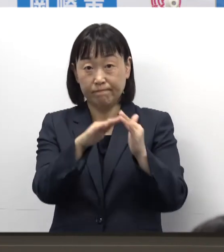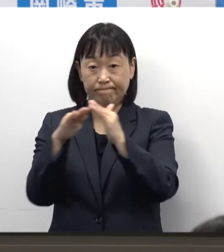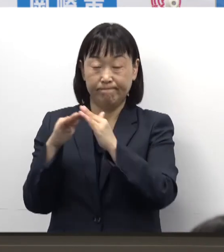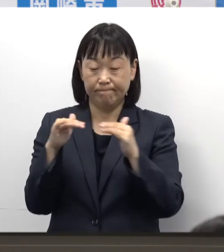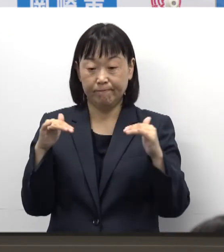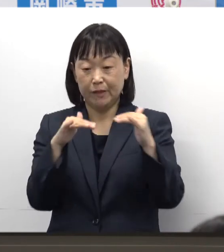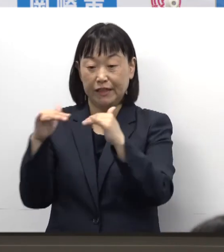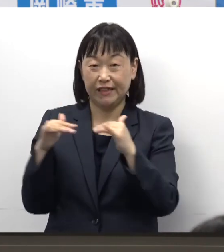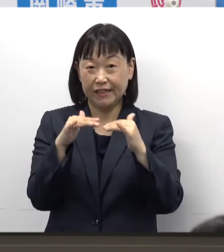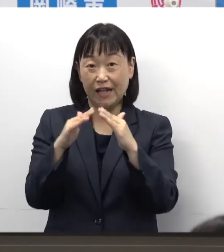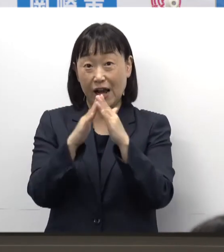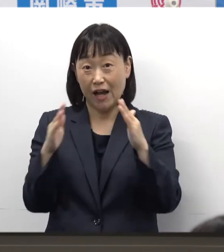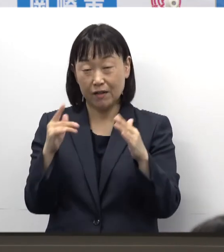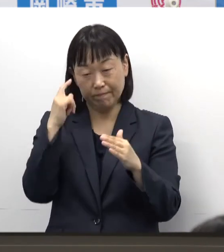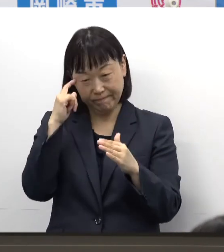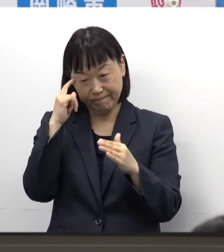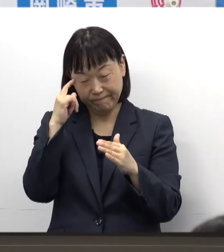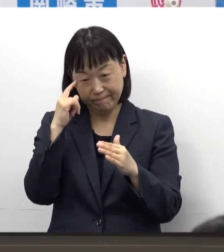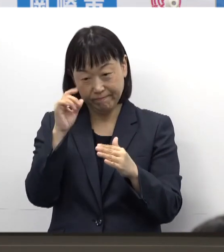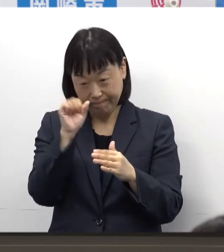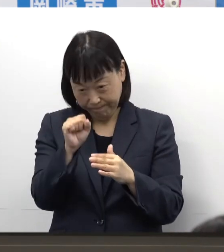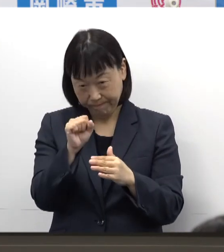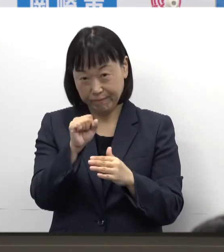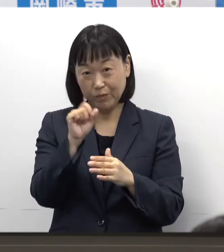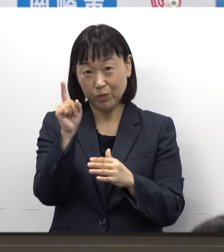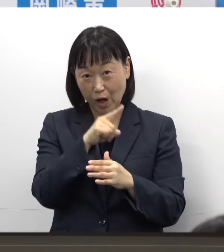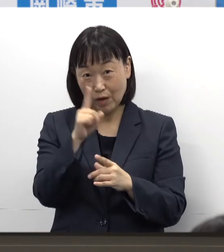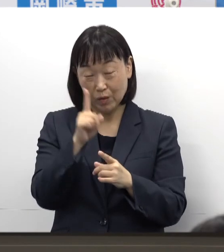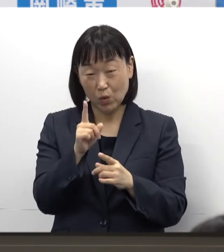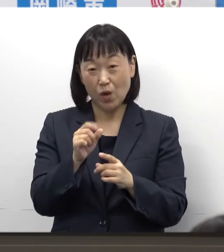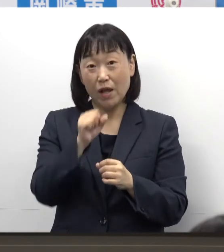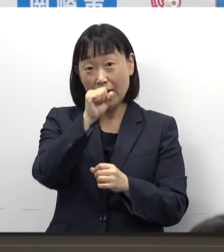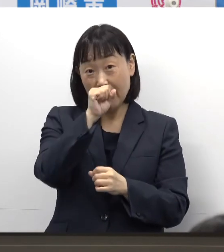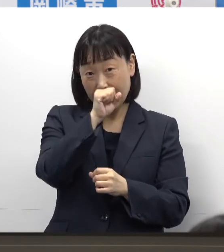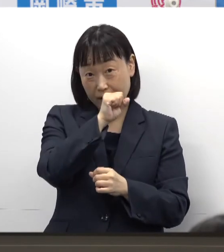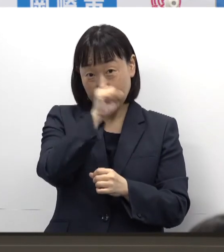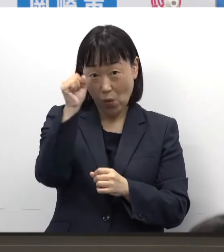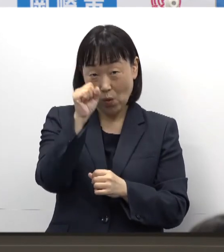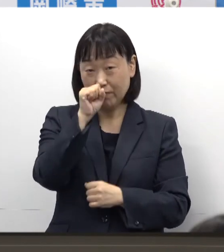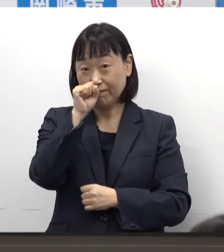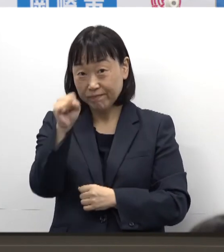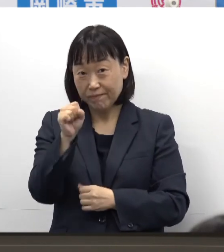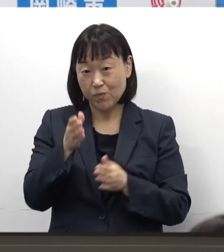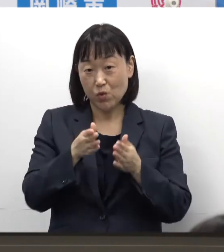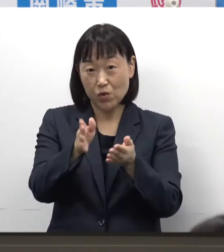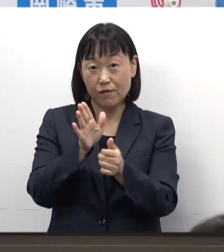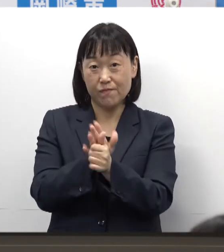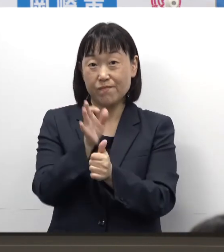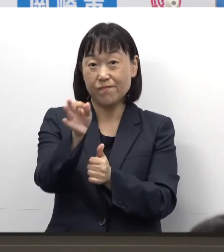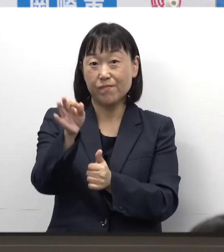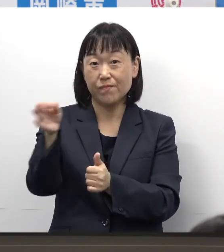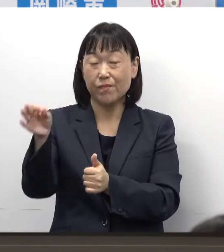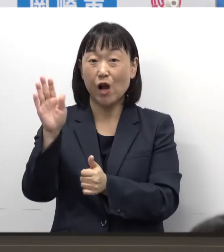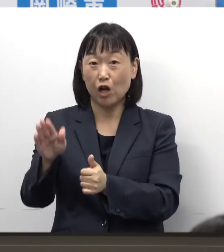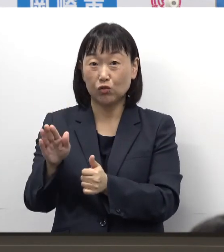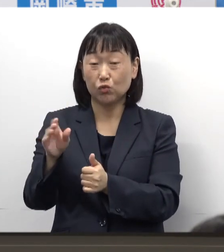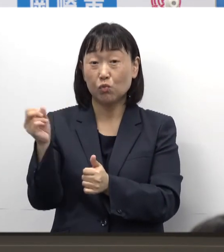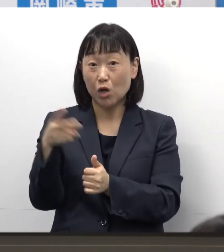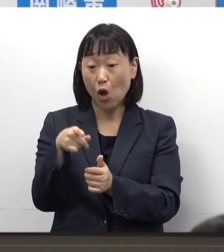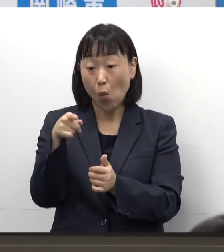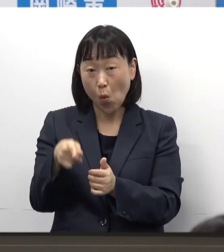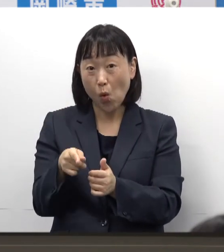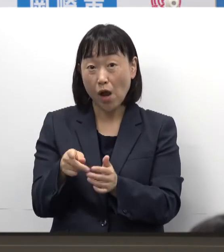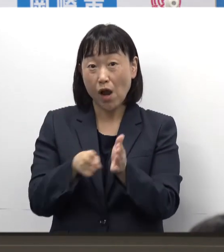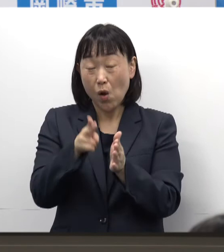て審査を行い優秀ルート有料ルートには少資金を交付いたしますさらに優秀ルートを実際に